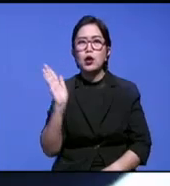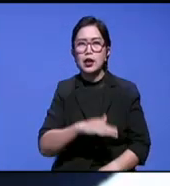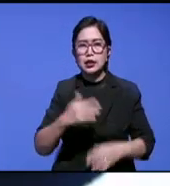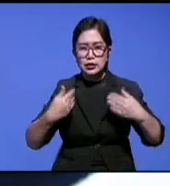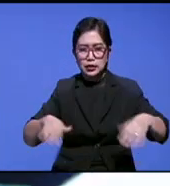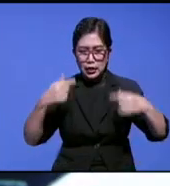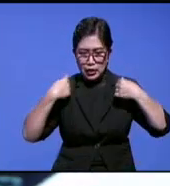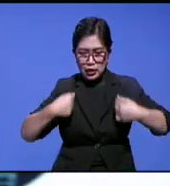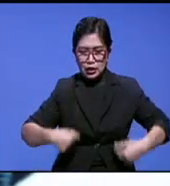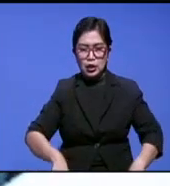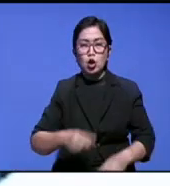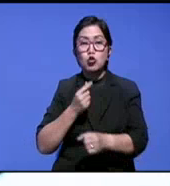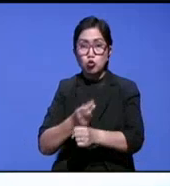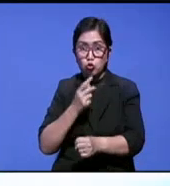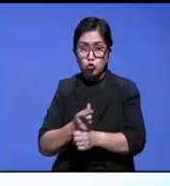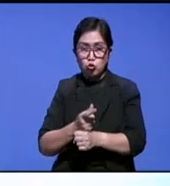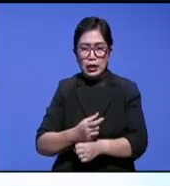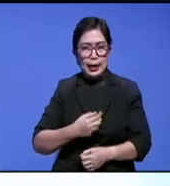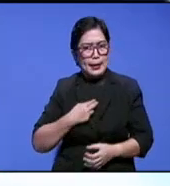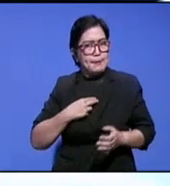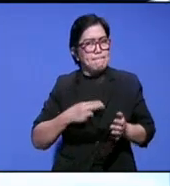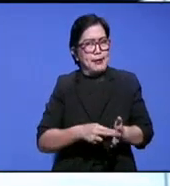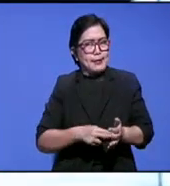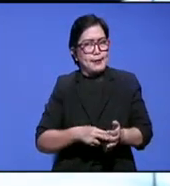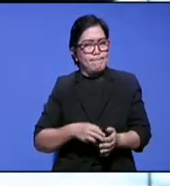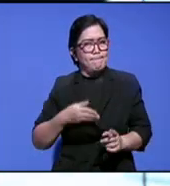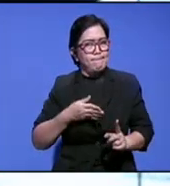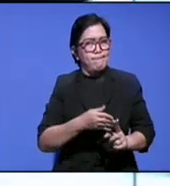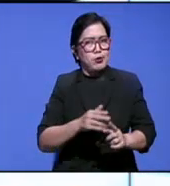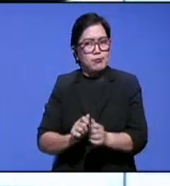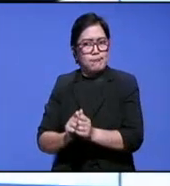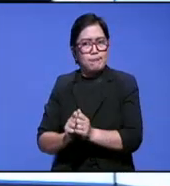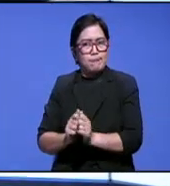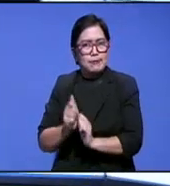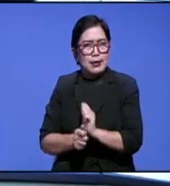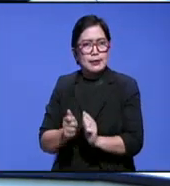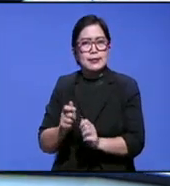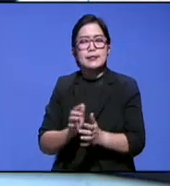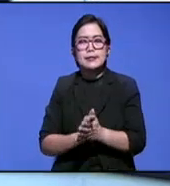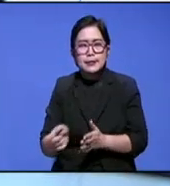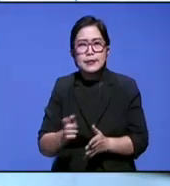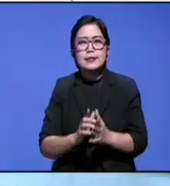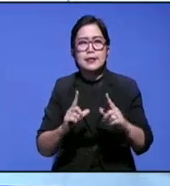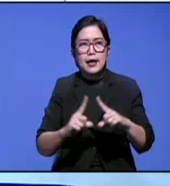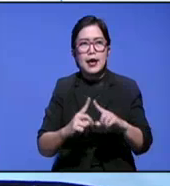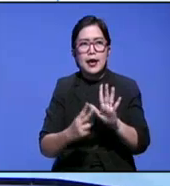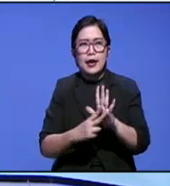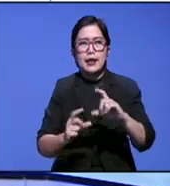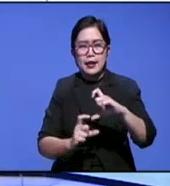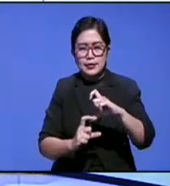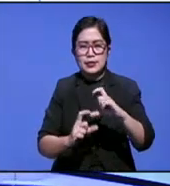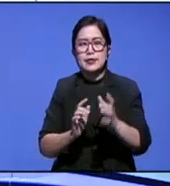Pulau Masalembu nekat mengikuti tes pegawai pemerintah dengan perjanjian kerja atau P3K.